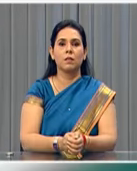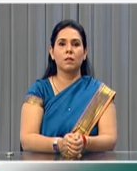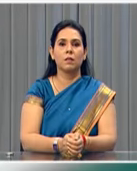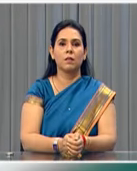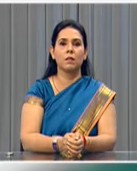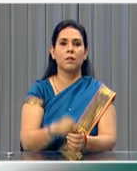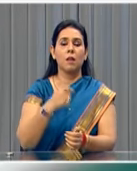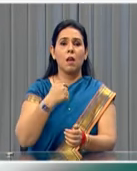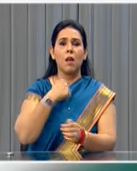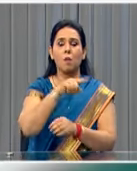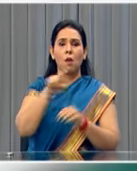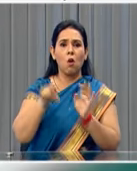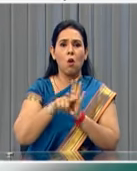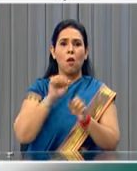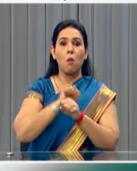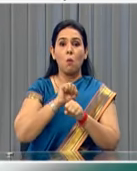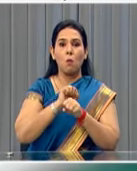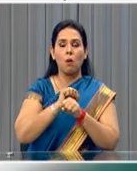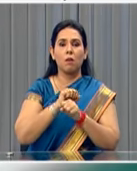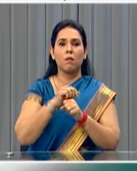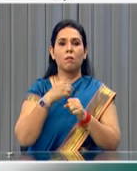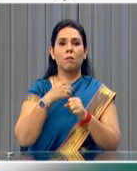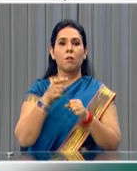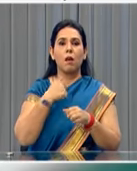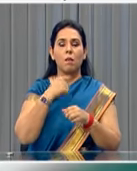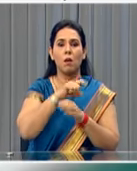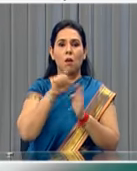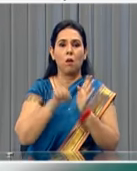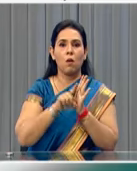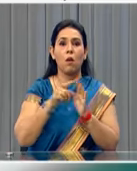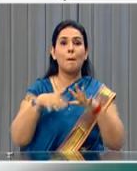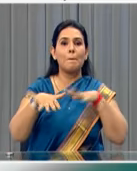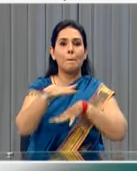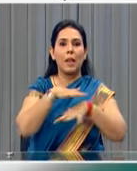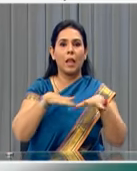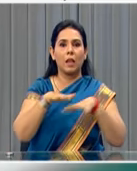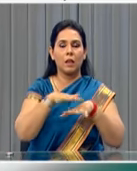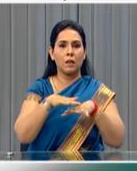हमारी सारी व्यवस्थाएं, हमारी सारी योजनाएं